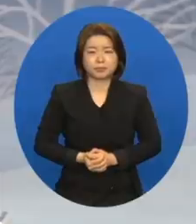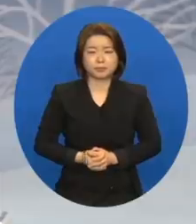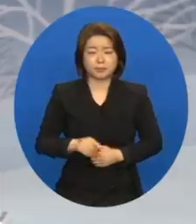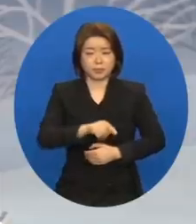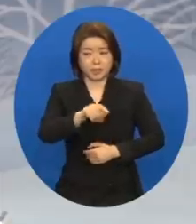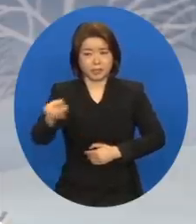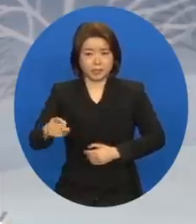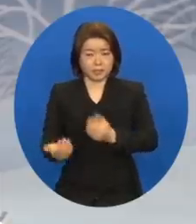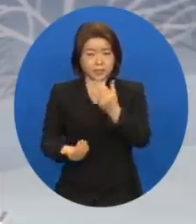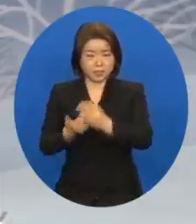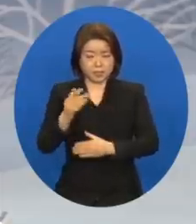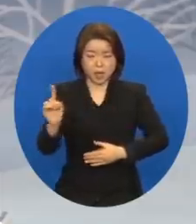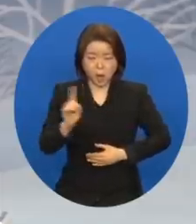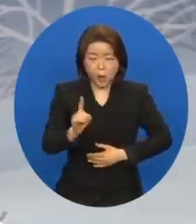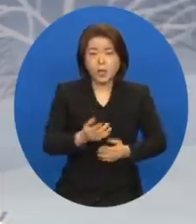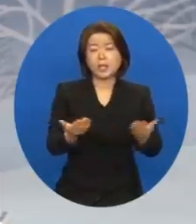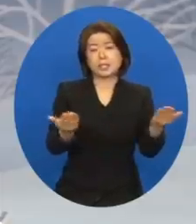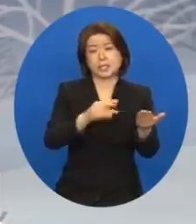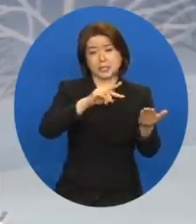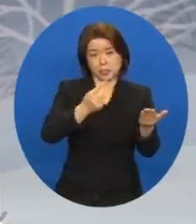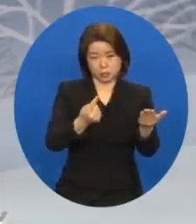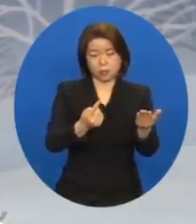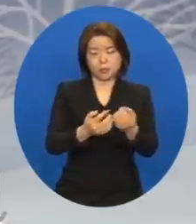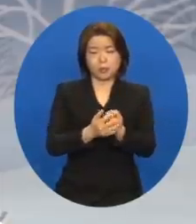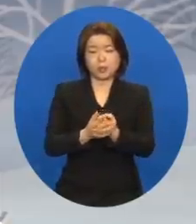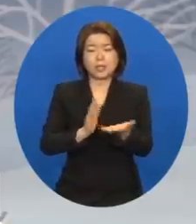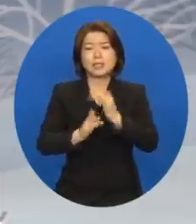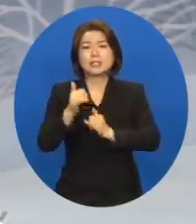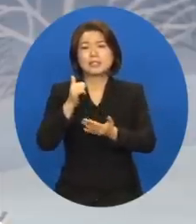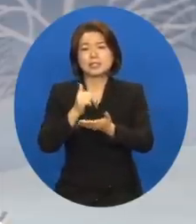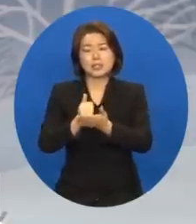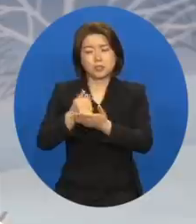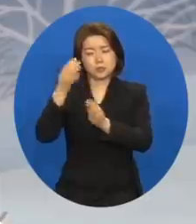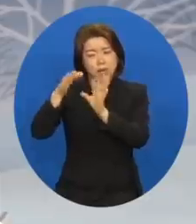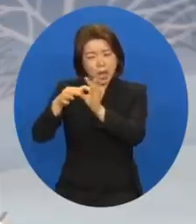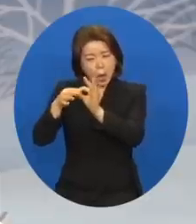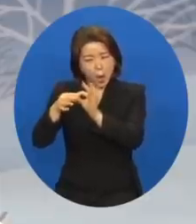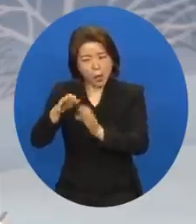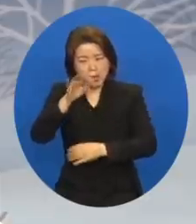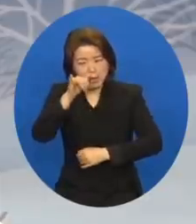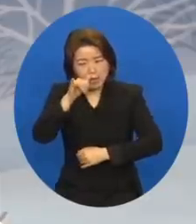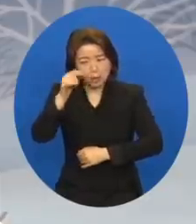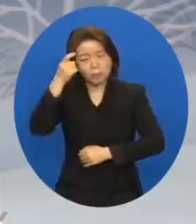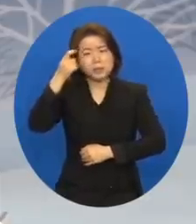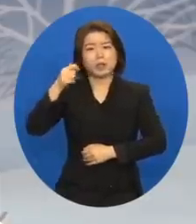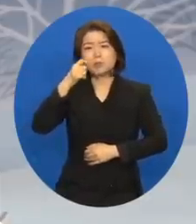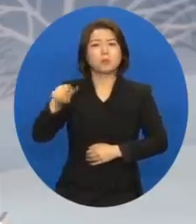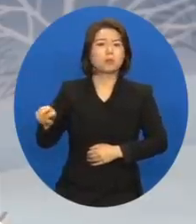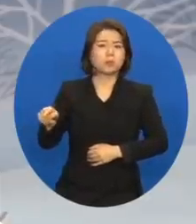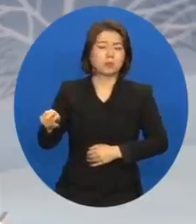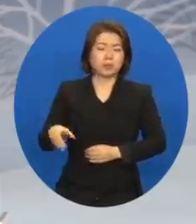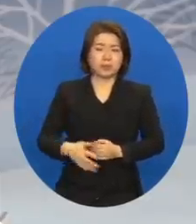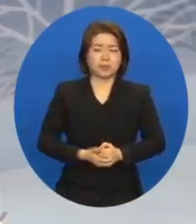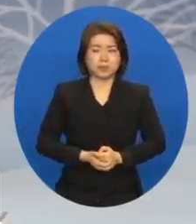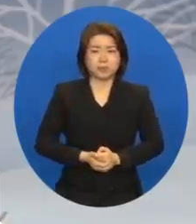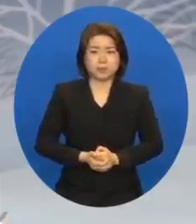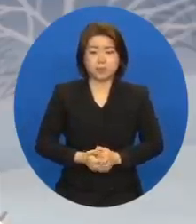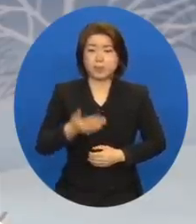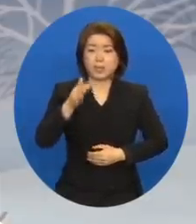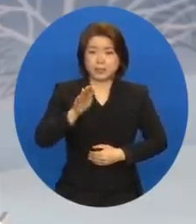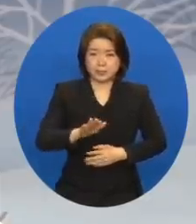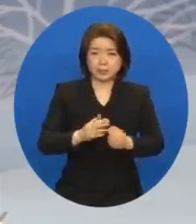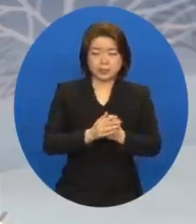그들에게 일어나는 어떤 일들도 예수님과 상관이 있을 것이라고 그들은 전혀 생각하지 못합니다.